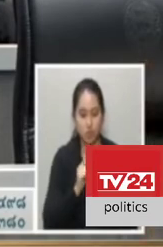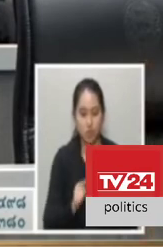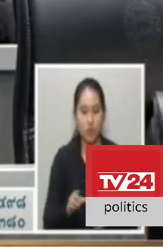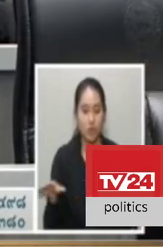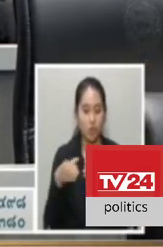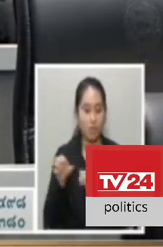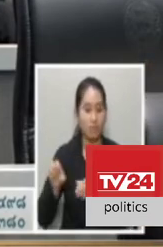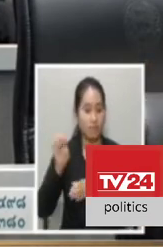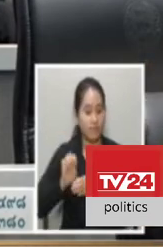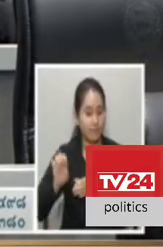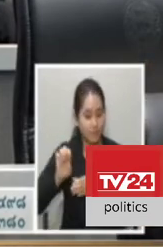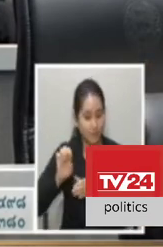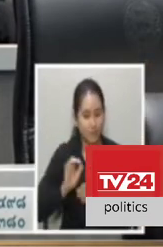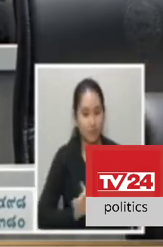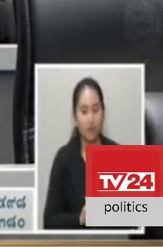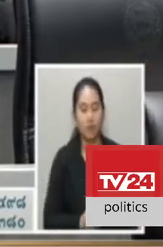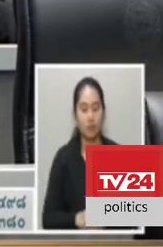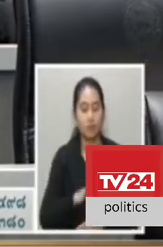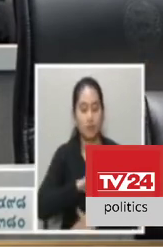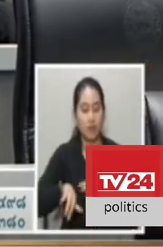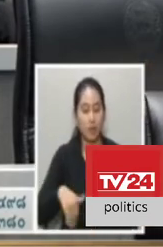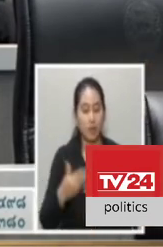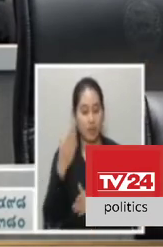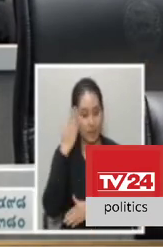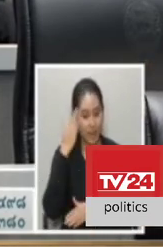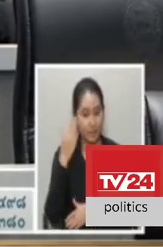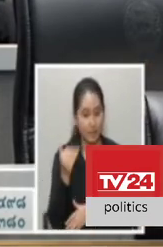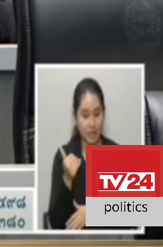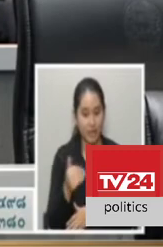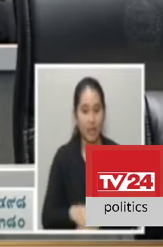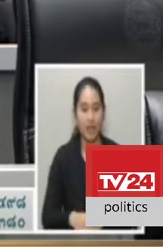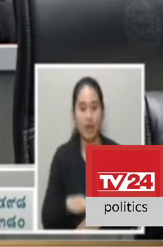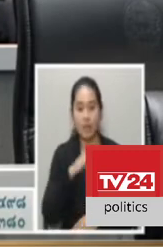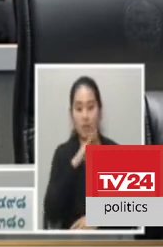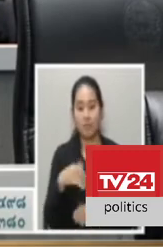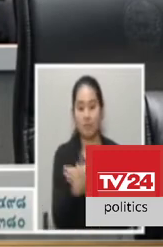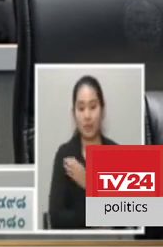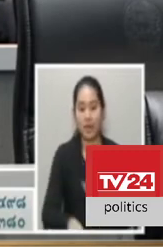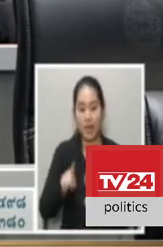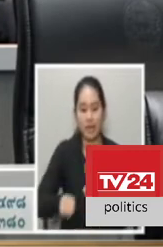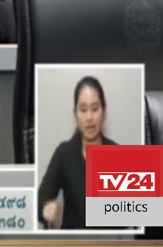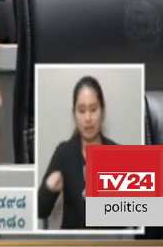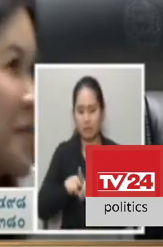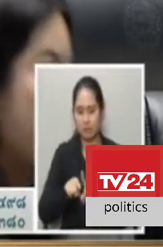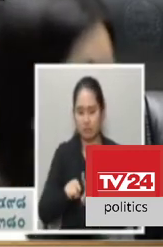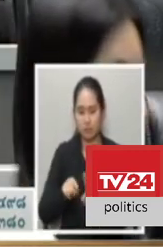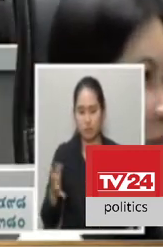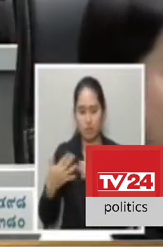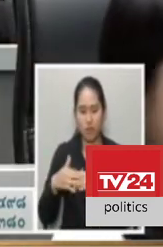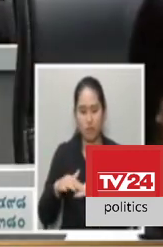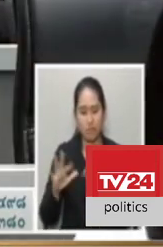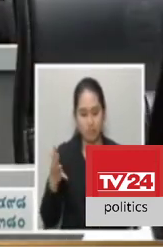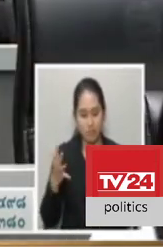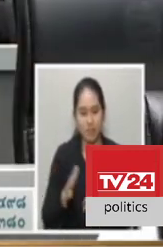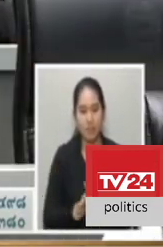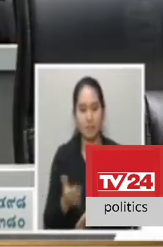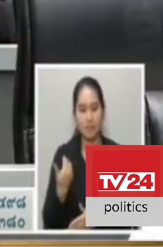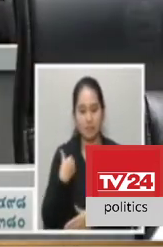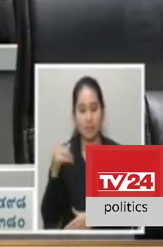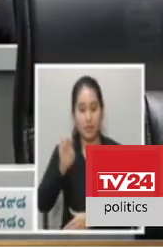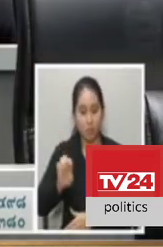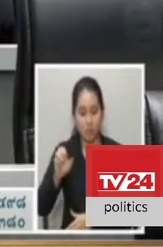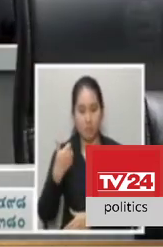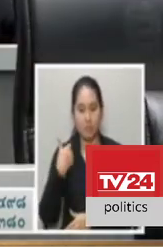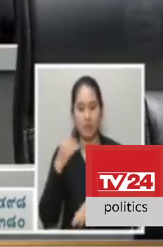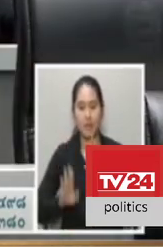นะคะก็เป็นที่ทราบกันดีว่าถ้าไม่นับรวมประเทศอังกฤษมีสมาชิกในสหภาพยุโรปอยู่14ประเท